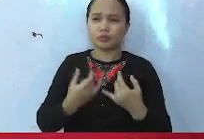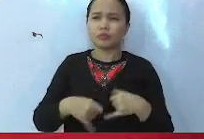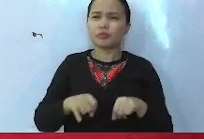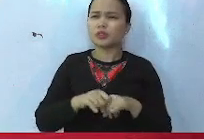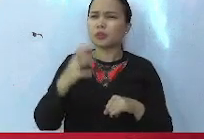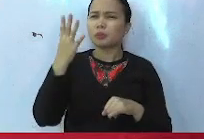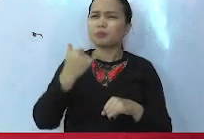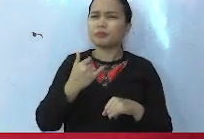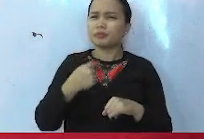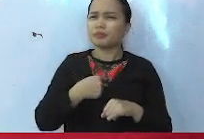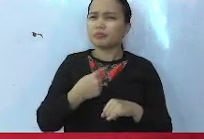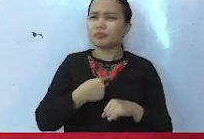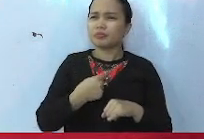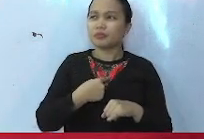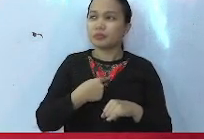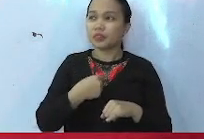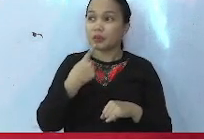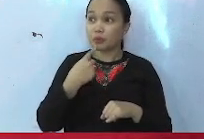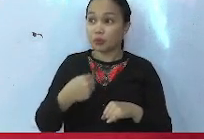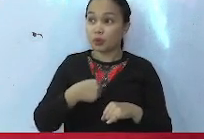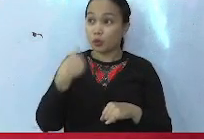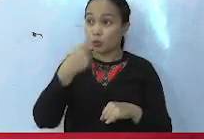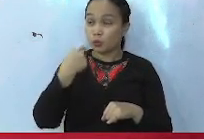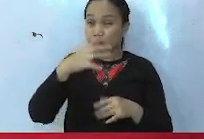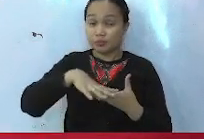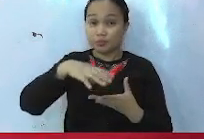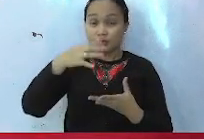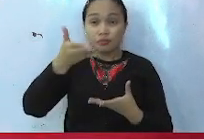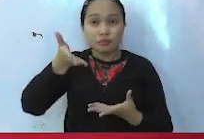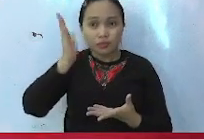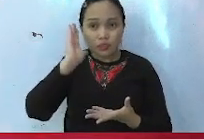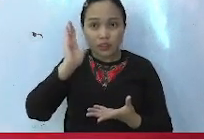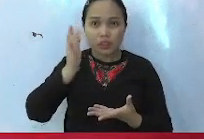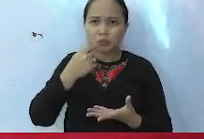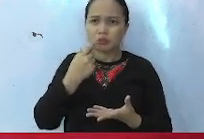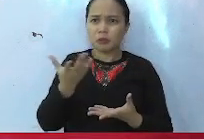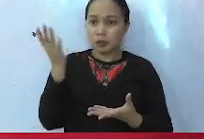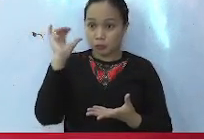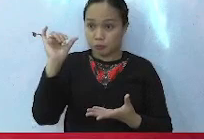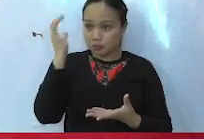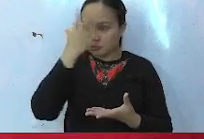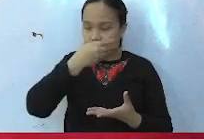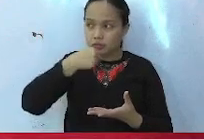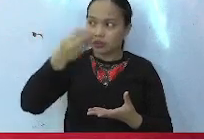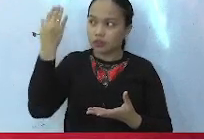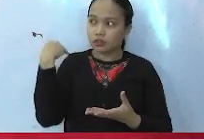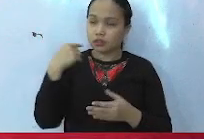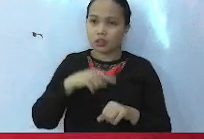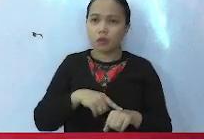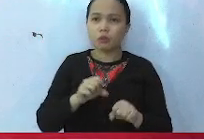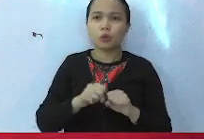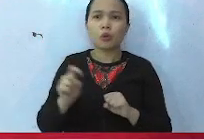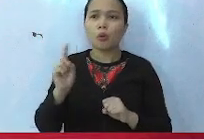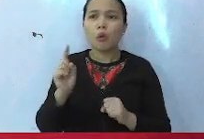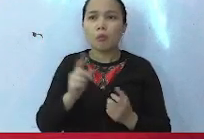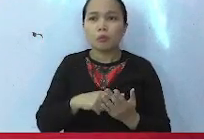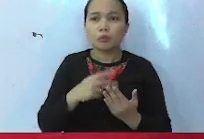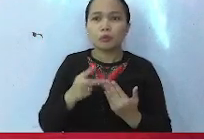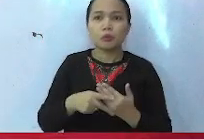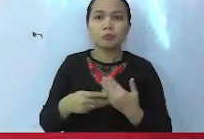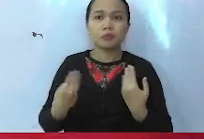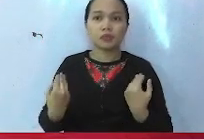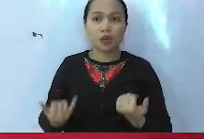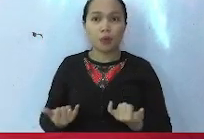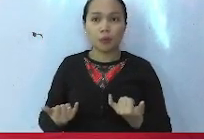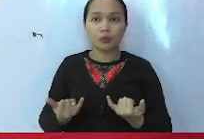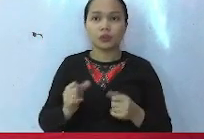ako, parang ako na makikinig, mai-excite ako eh. Maganda yung episode doon nakaraan. Ano kaya nakaabang na episode ngayon?